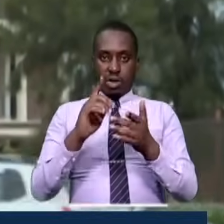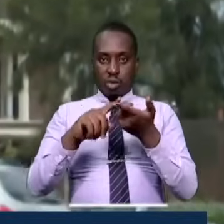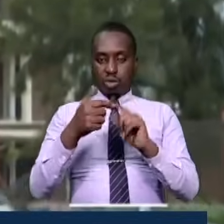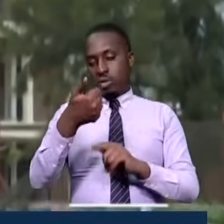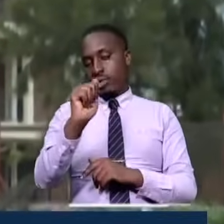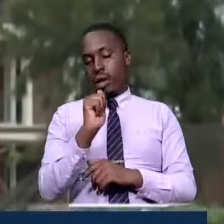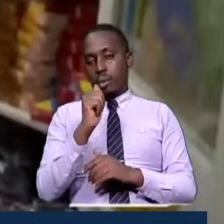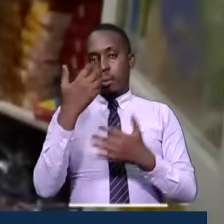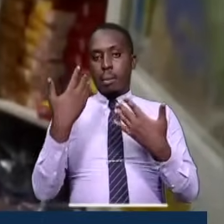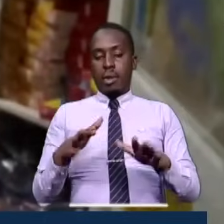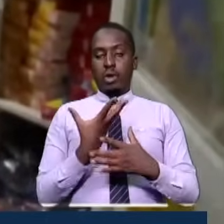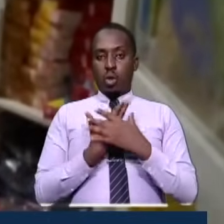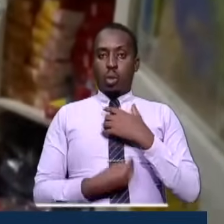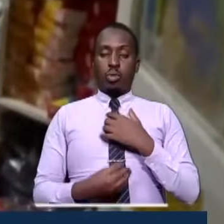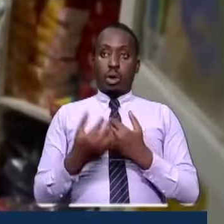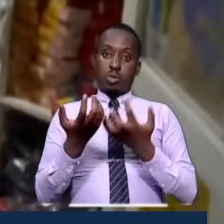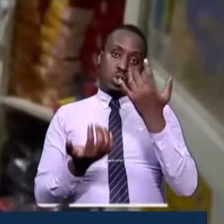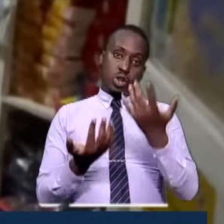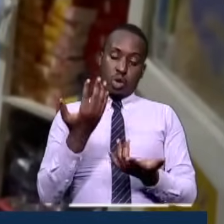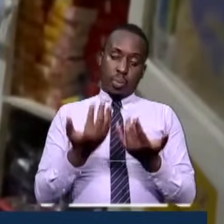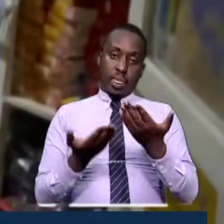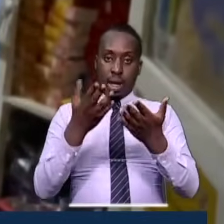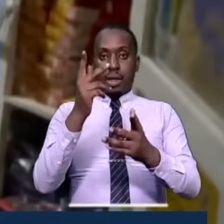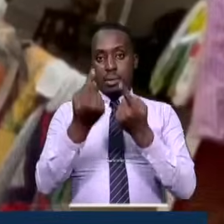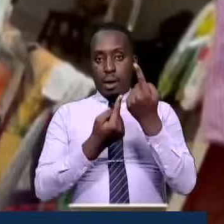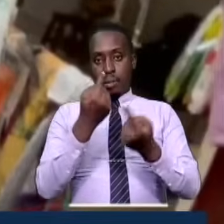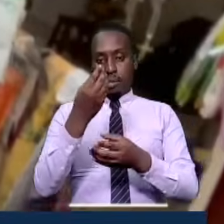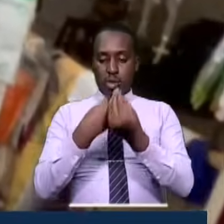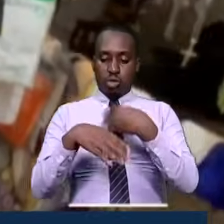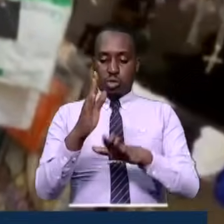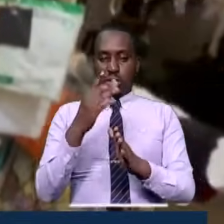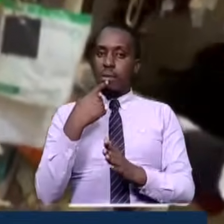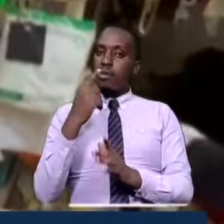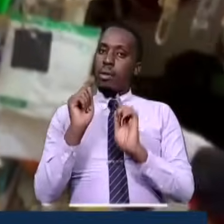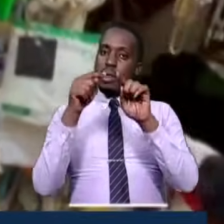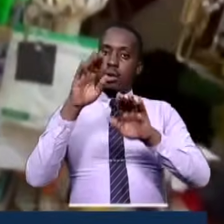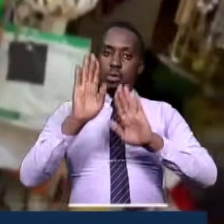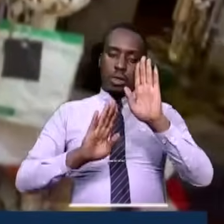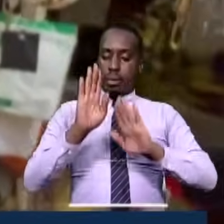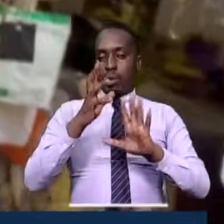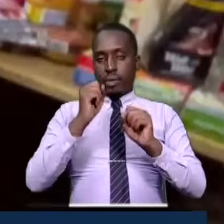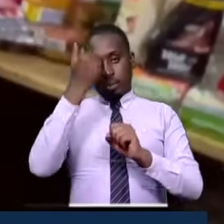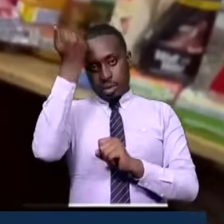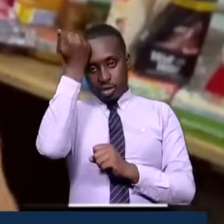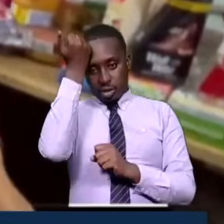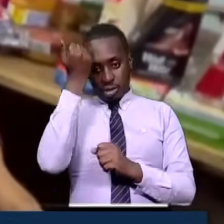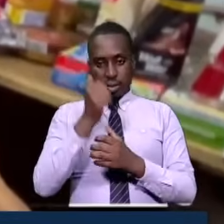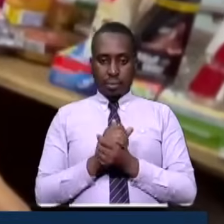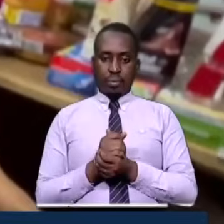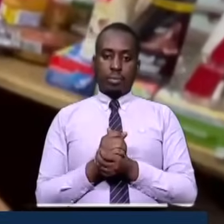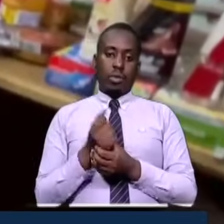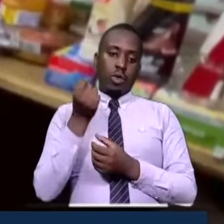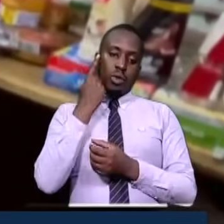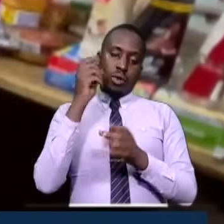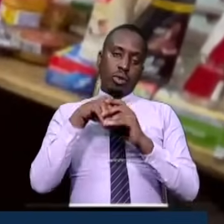babo bamaze guhombywa n'inkongi z'umuriro hari bamwe mu bacuruzi bavuga ko bagiye kwitabira gufata ubwishingizi urumva no kujya